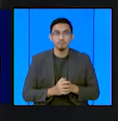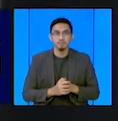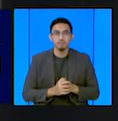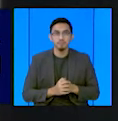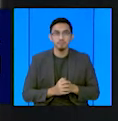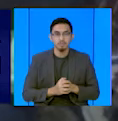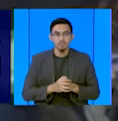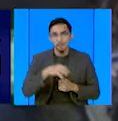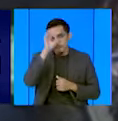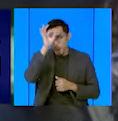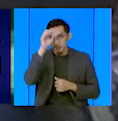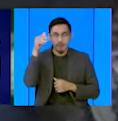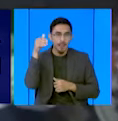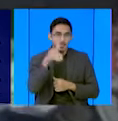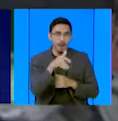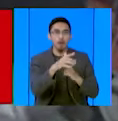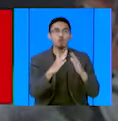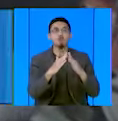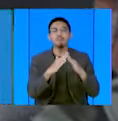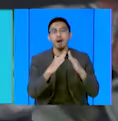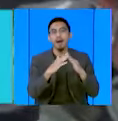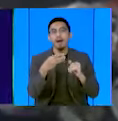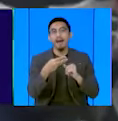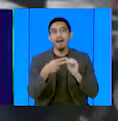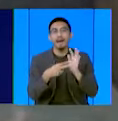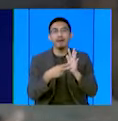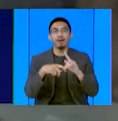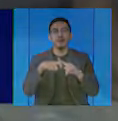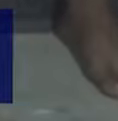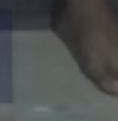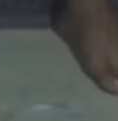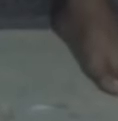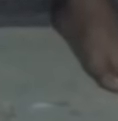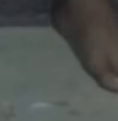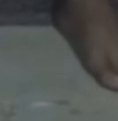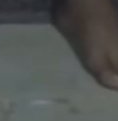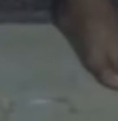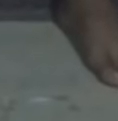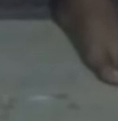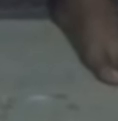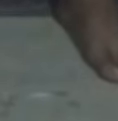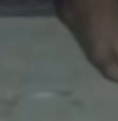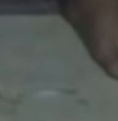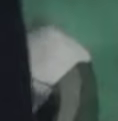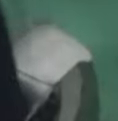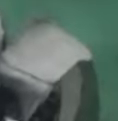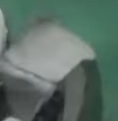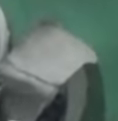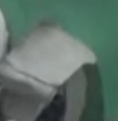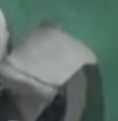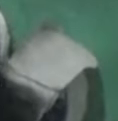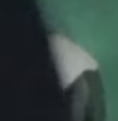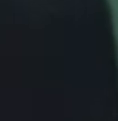Aparat kepolisian mendatangi rumah NK warga Pondok Betung, Tangerang Selatan, Banten pasca viralnya video asusila yang dilakukan seorang